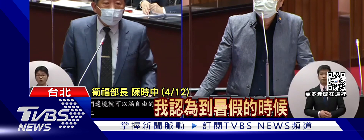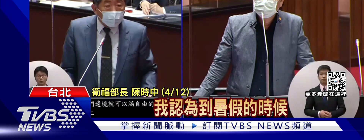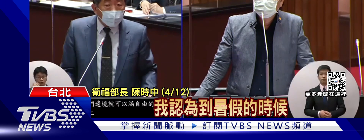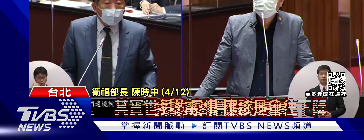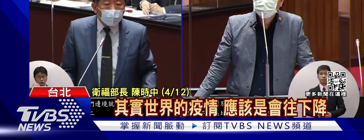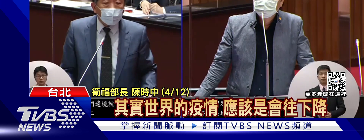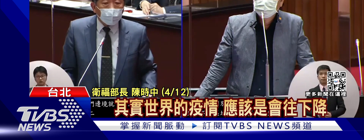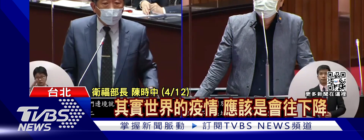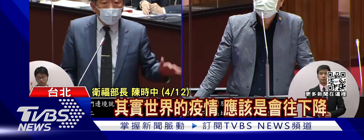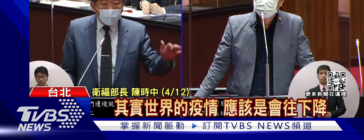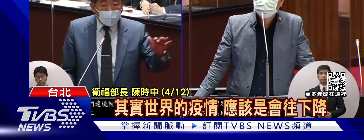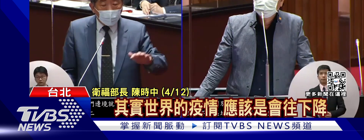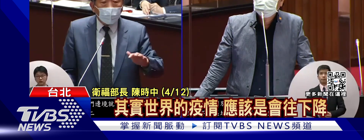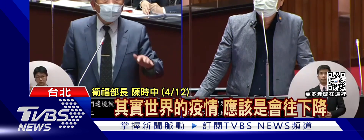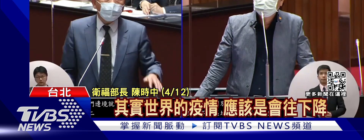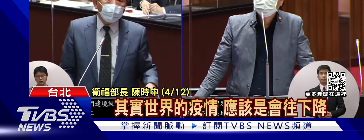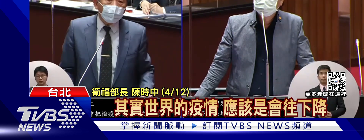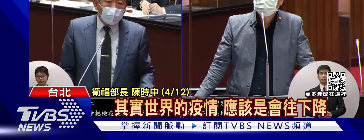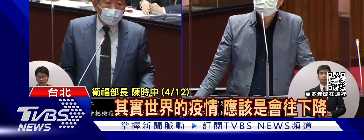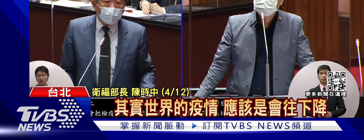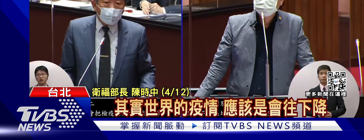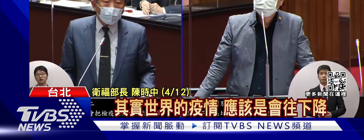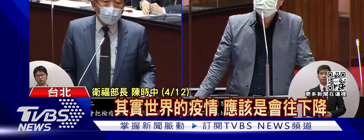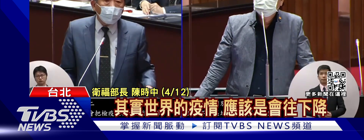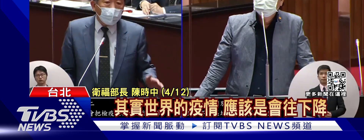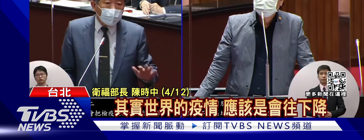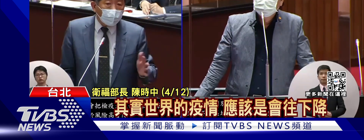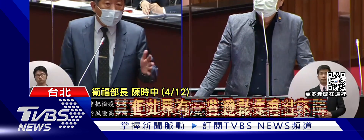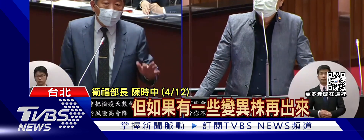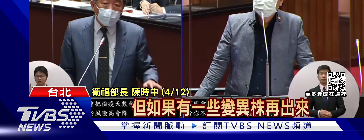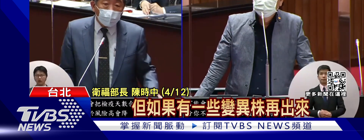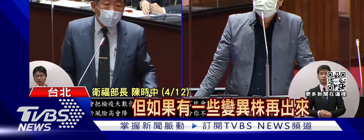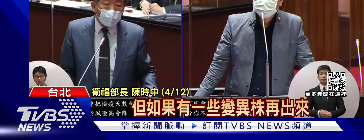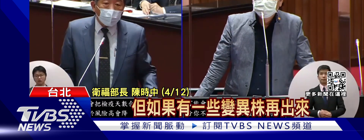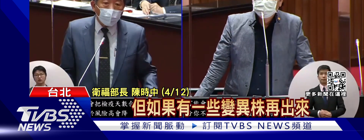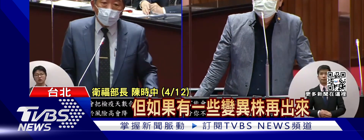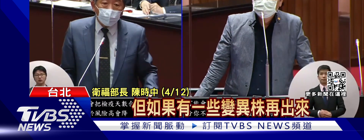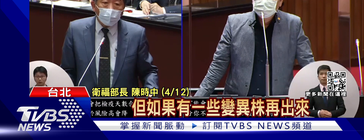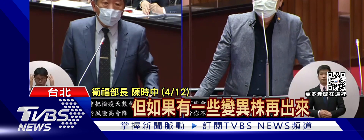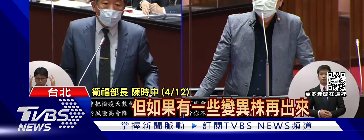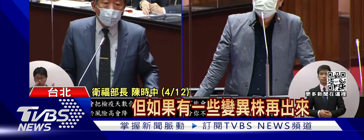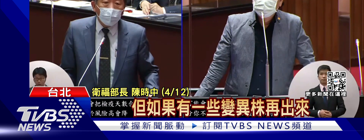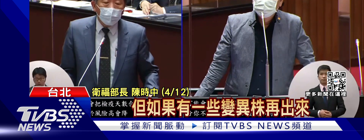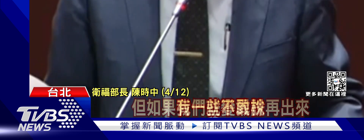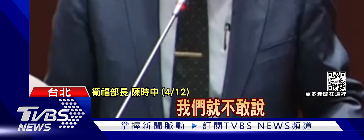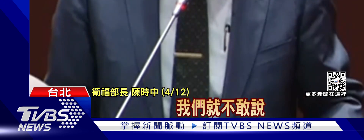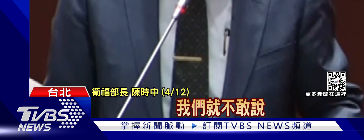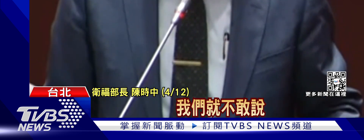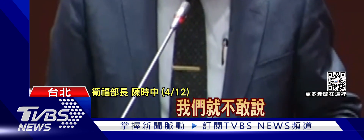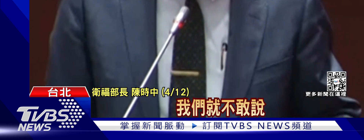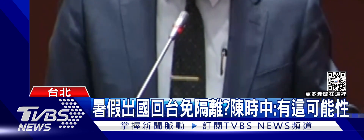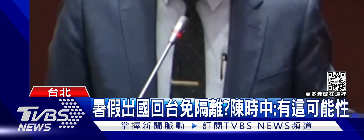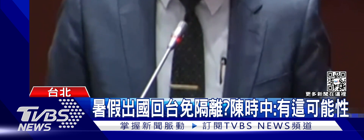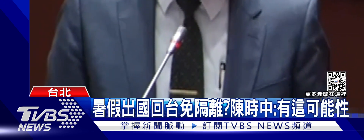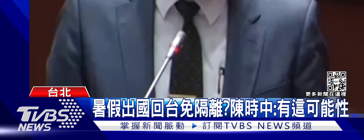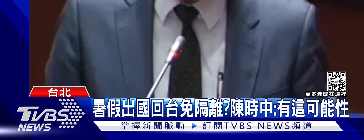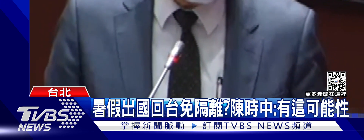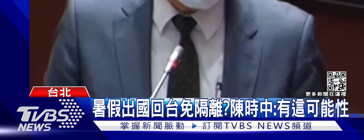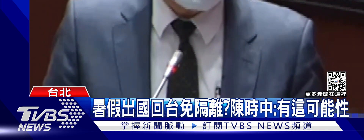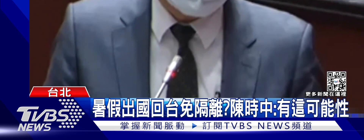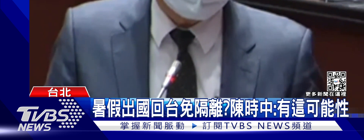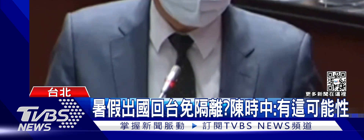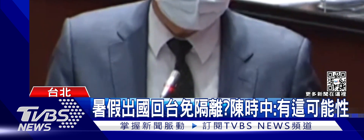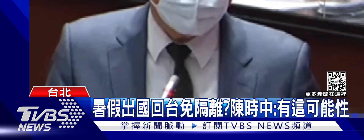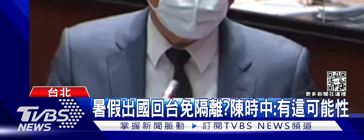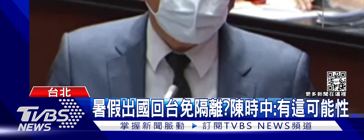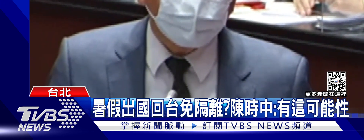的时候，其实世界的疫情应该是会往下降，当然有一些变异株再出来我们就不敢说， 其实还是语带保留，毕